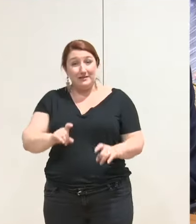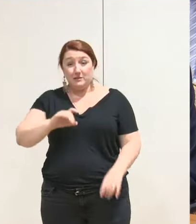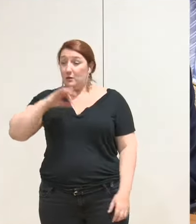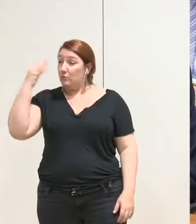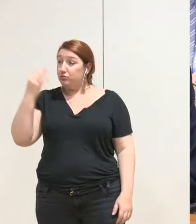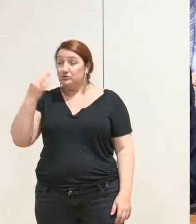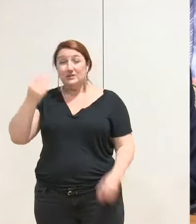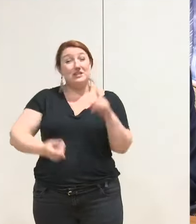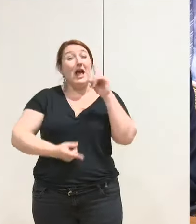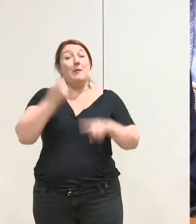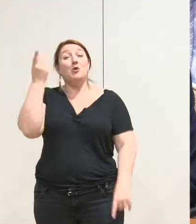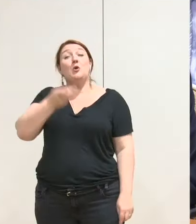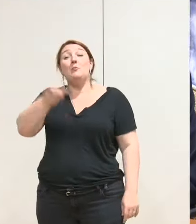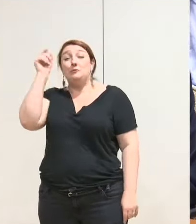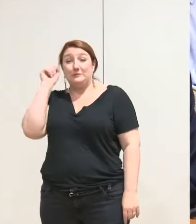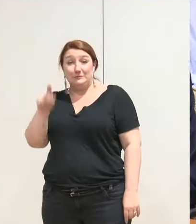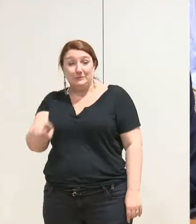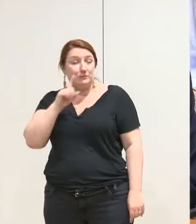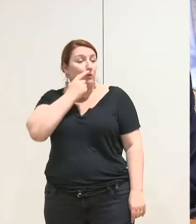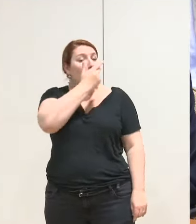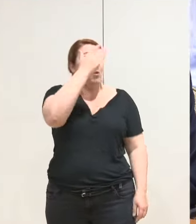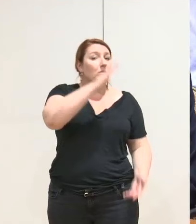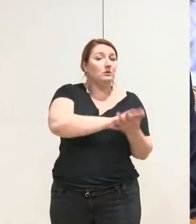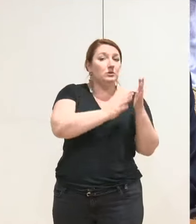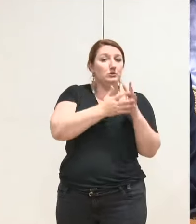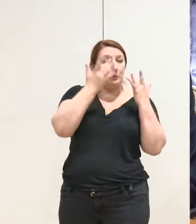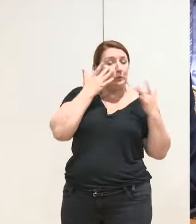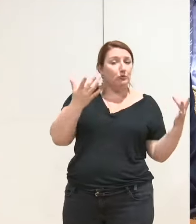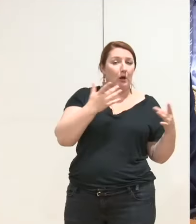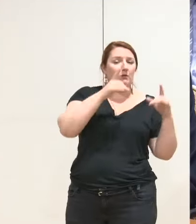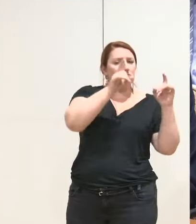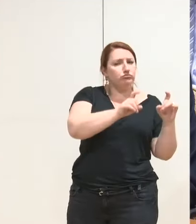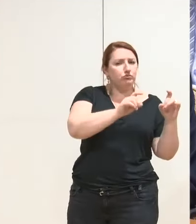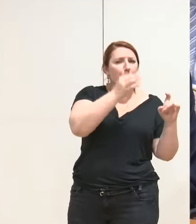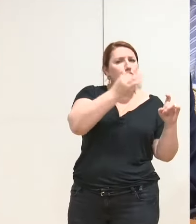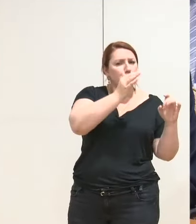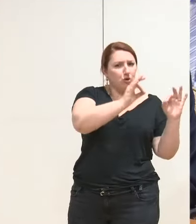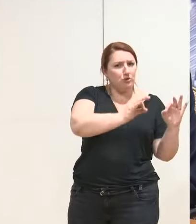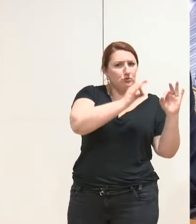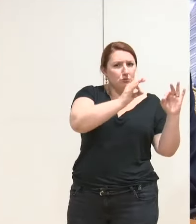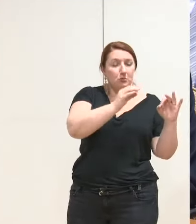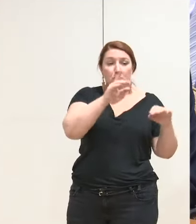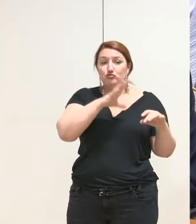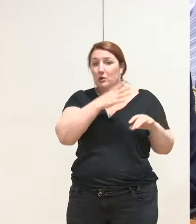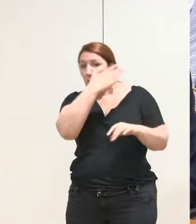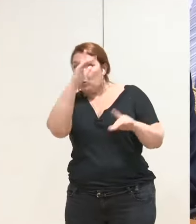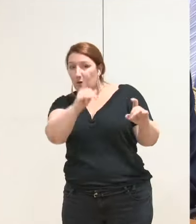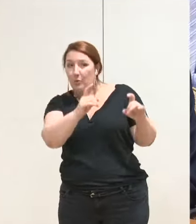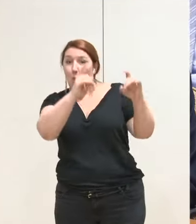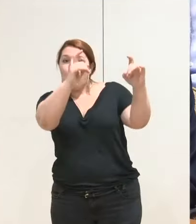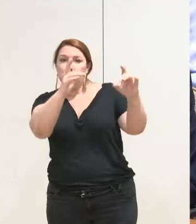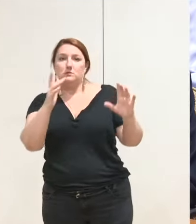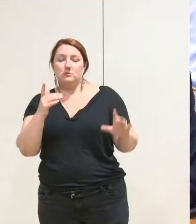socioculturelles puisque certaines ont des baisses moins importantes en pourcentage voire même quelques Hauses